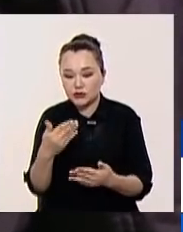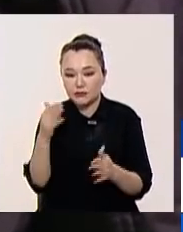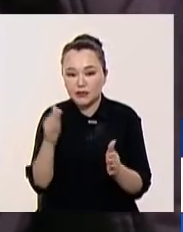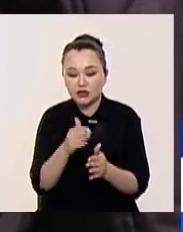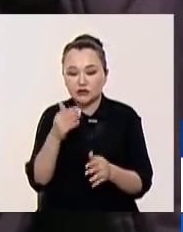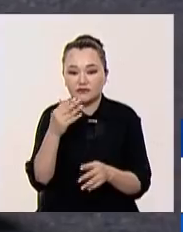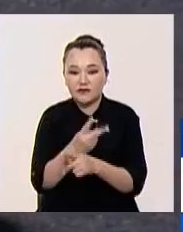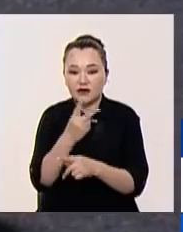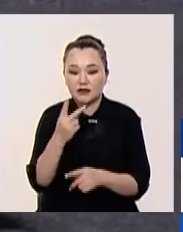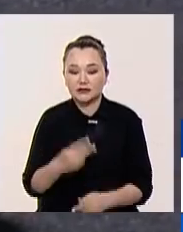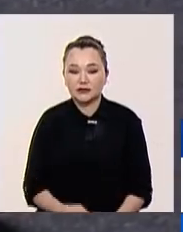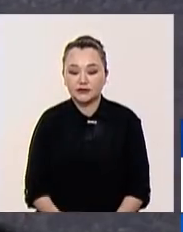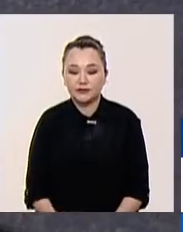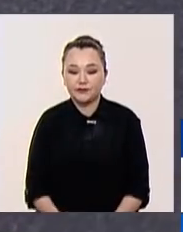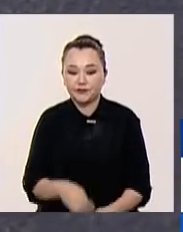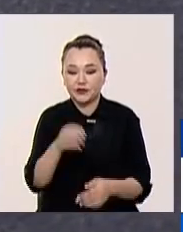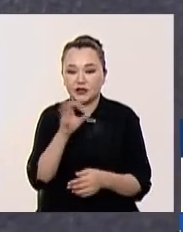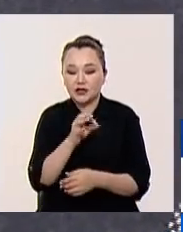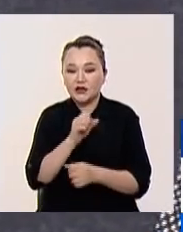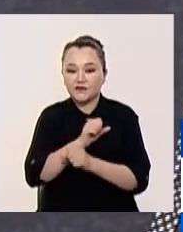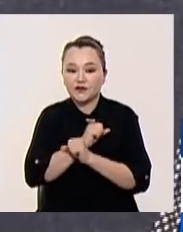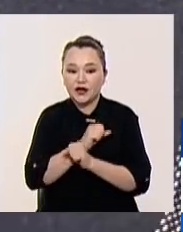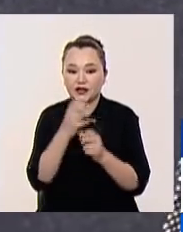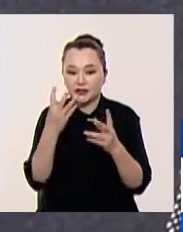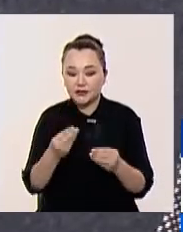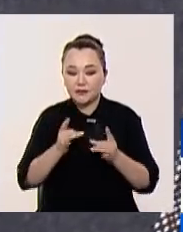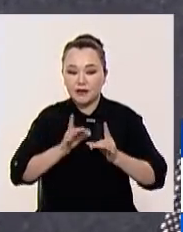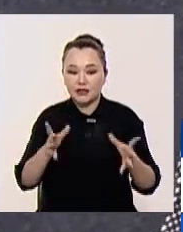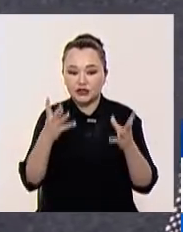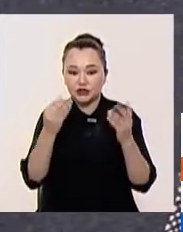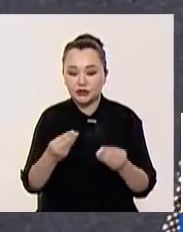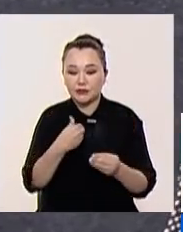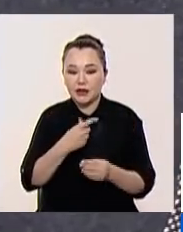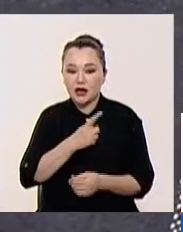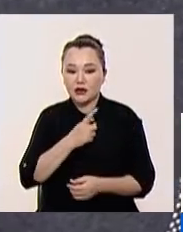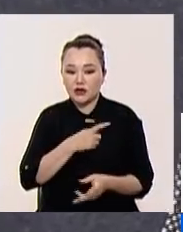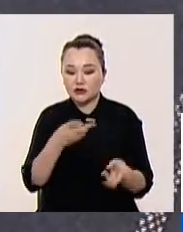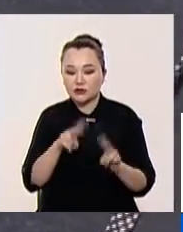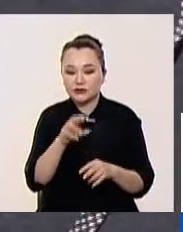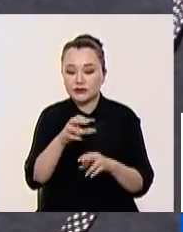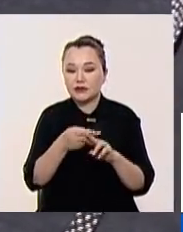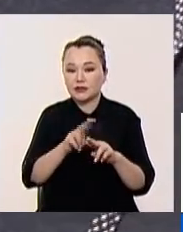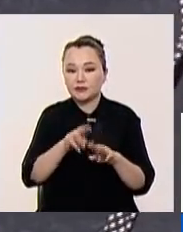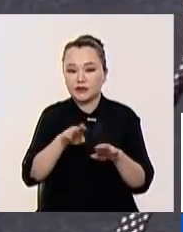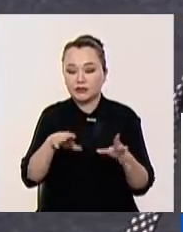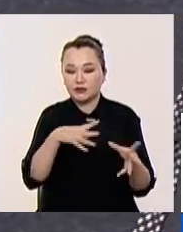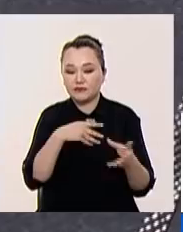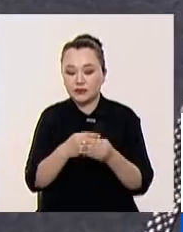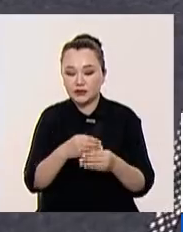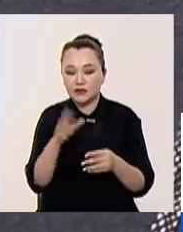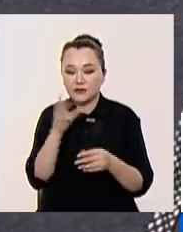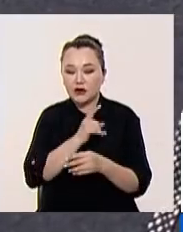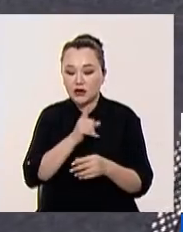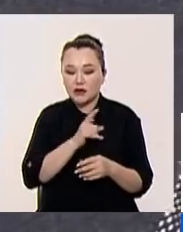почти вдвое. В выходные дни, в праздничные дни мы одни остаемся с этими детьми и охраняем еще всю